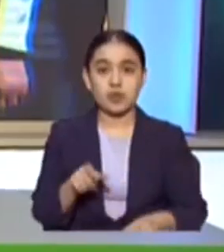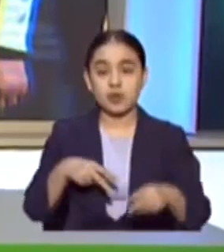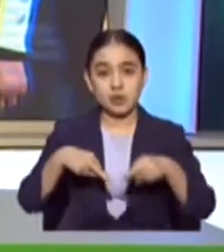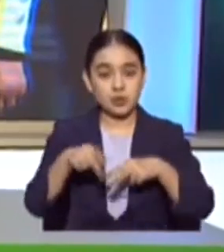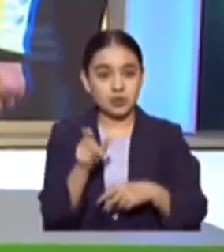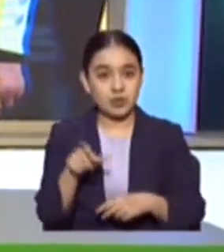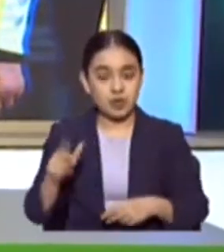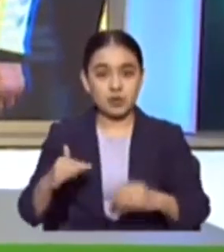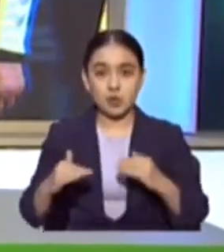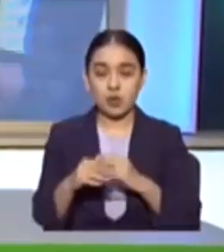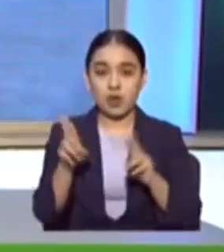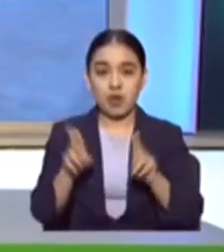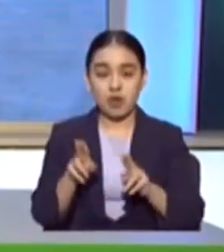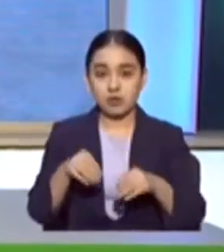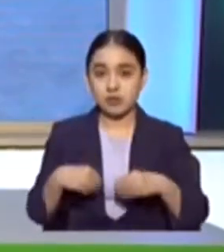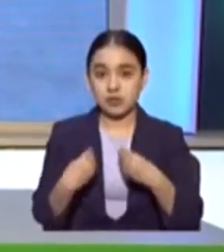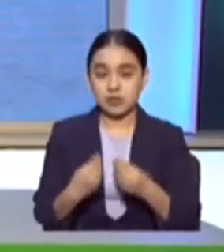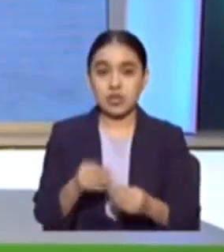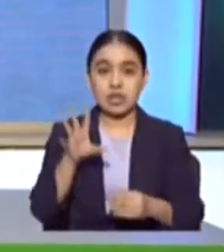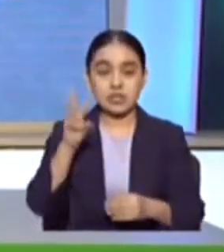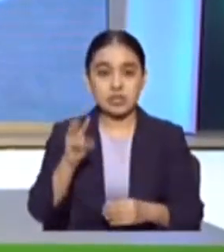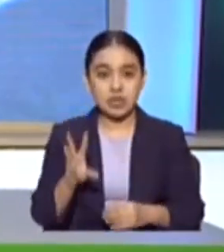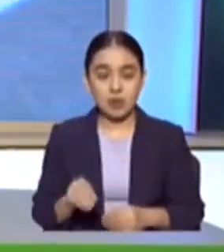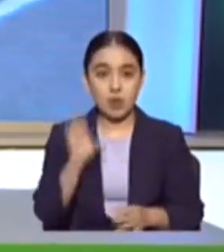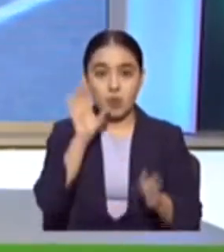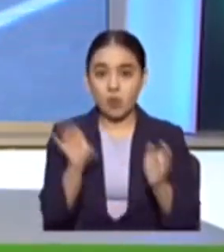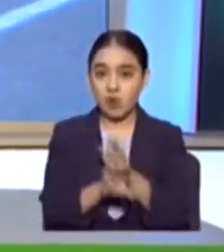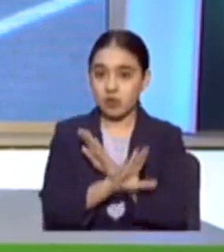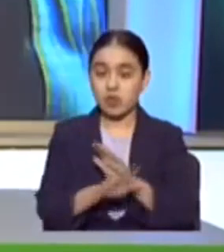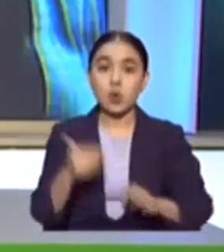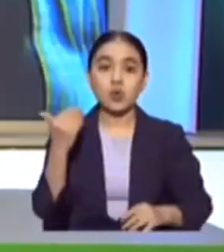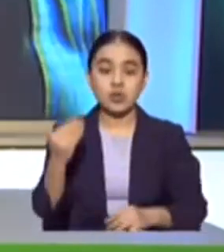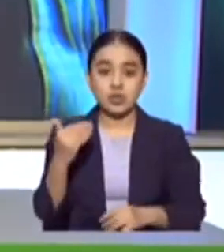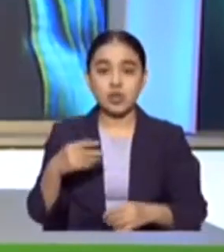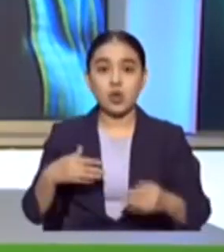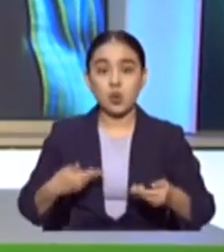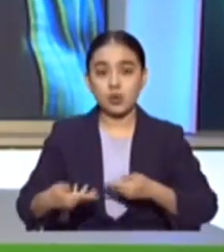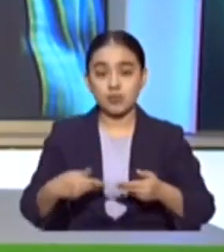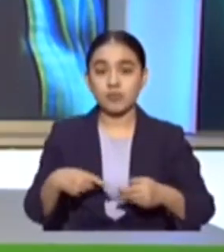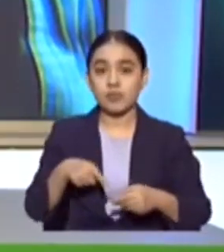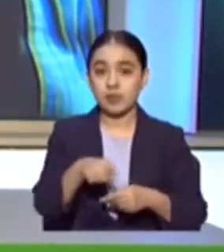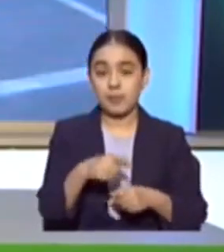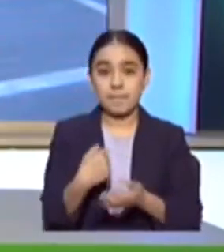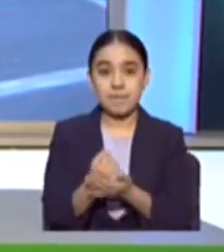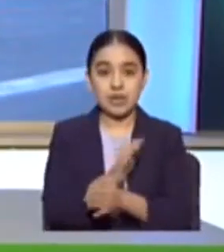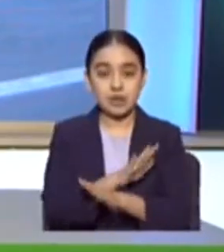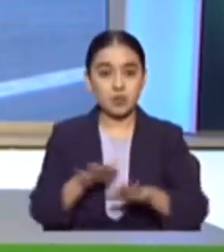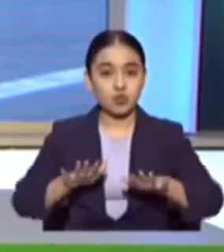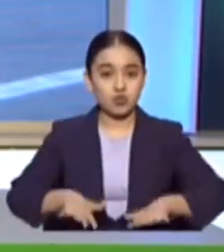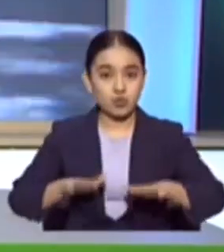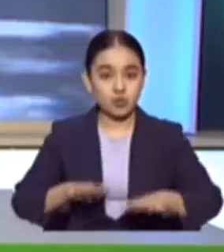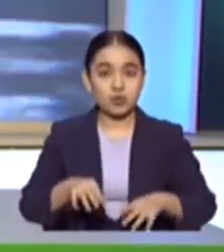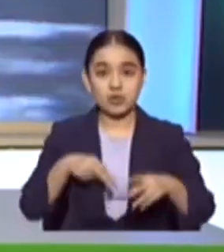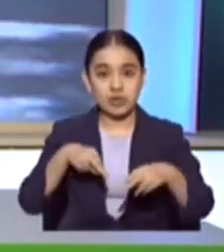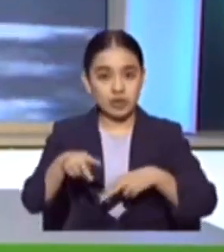Piyodalarning yo'l harakatini tartibga soluvchi signallarga bo'ysunmasligi, ularning yo'lning harakat qismini belgilanmagan joylardan